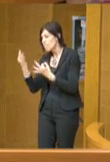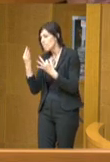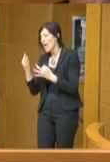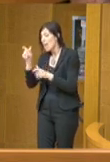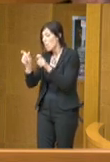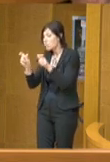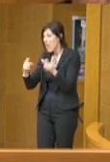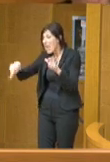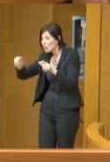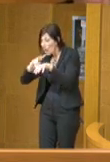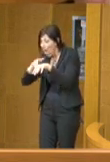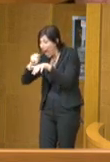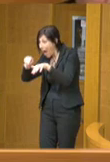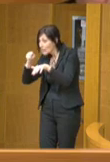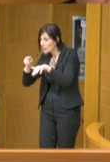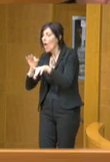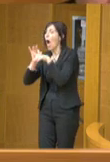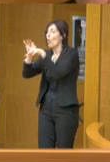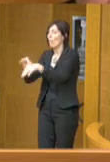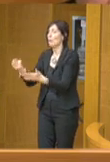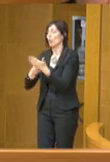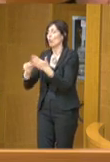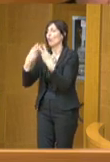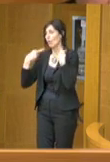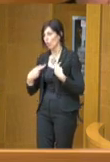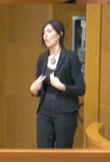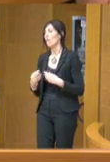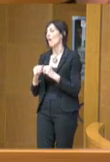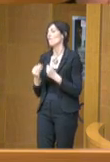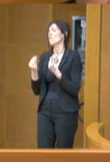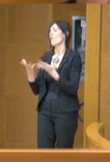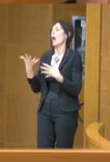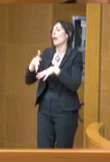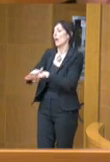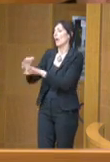persone che accompagnano il progetto di vita e realizzano la vera integrazione. Grazie.